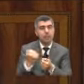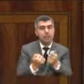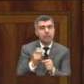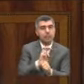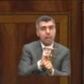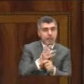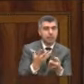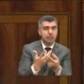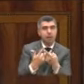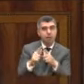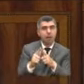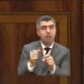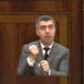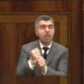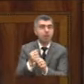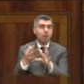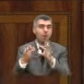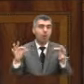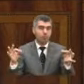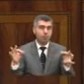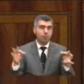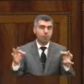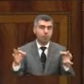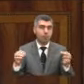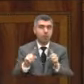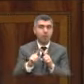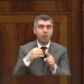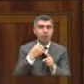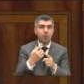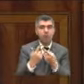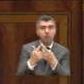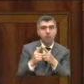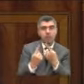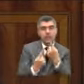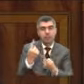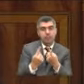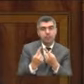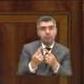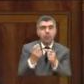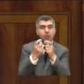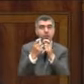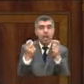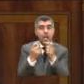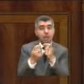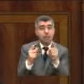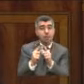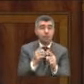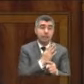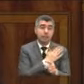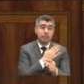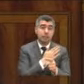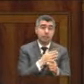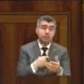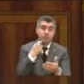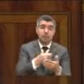المهن الاخرى كثيره راه حصل لها، كذلك وكالات التواصل وتنظيم التظاهرات، الناس عندها الكريديات السيد الوزير كيصبحوا عليهم